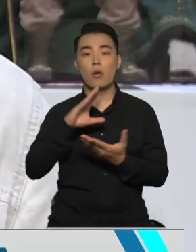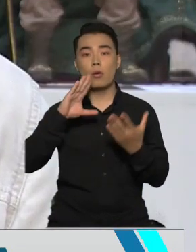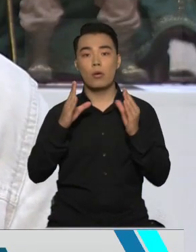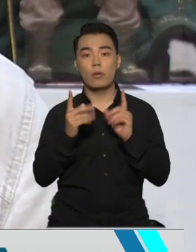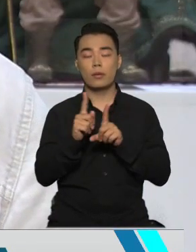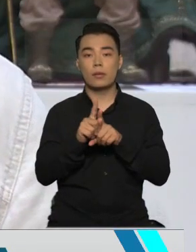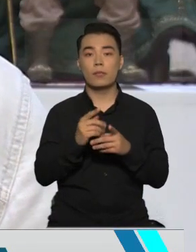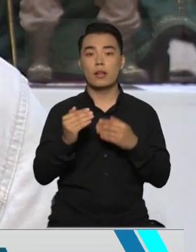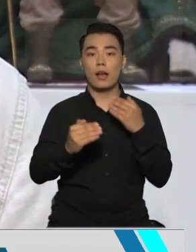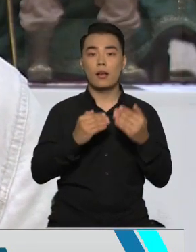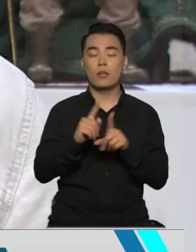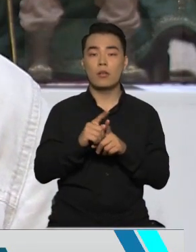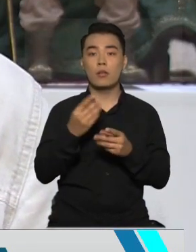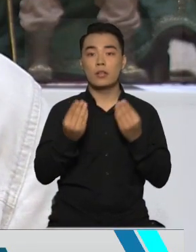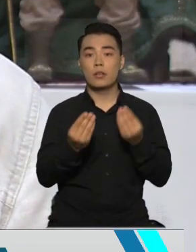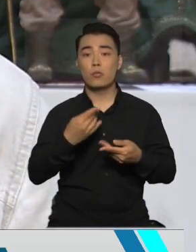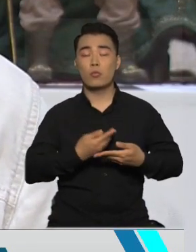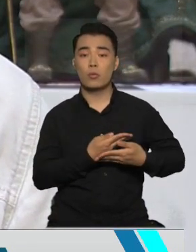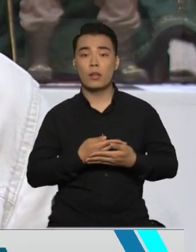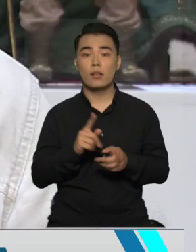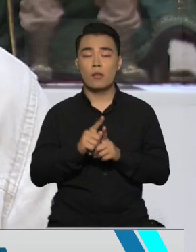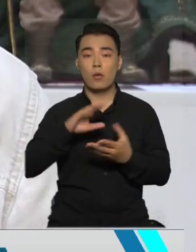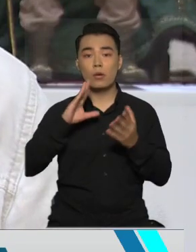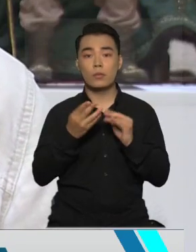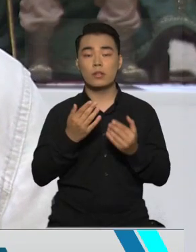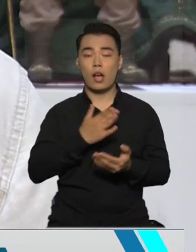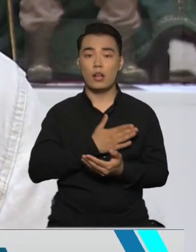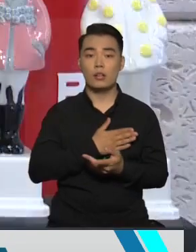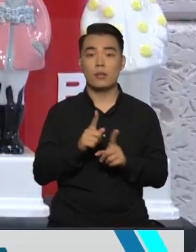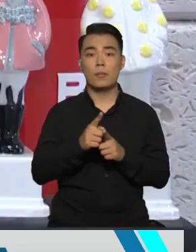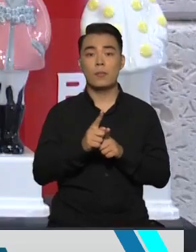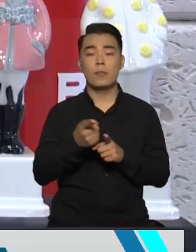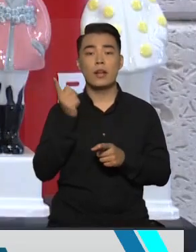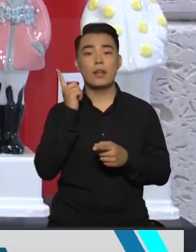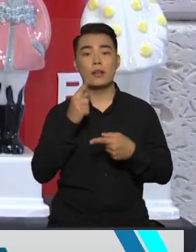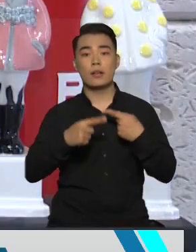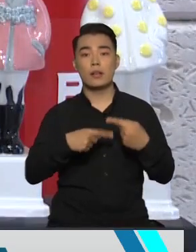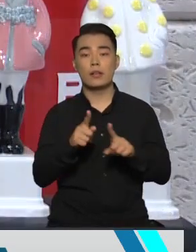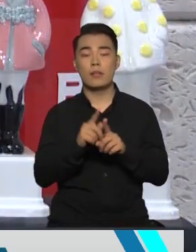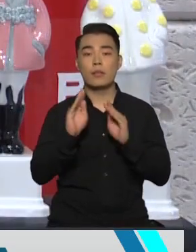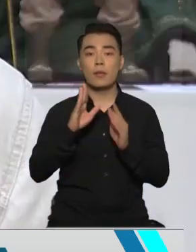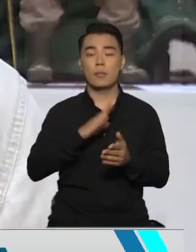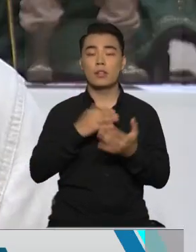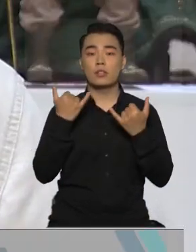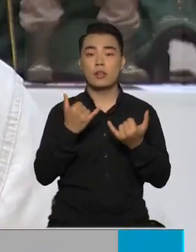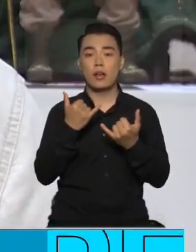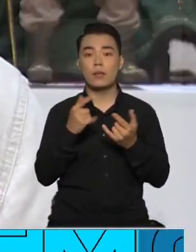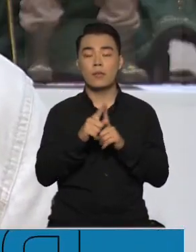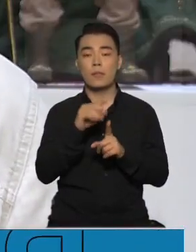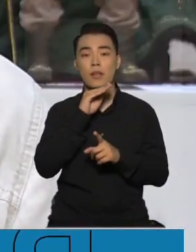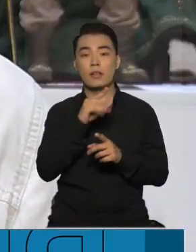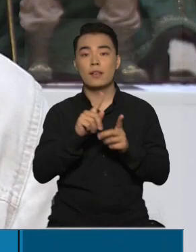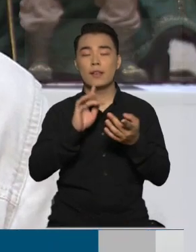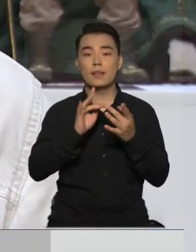же, интерпретация кукол или статуэток, которые наши предки у себя выставляли в сервантах. Сейчас искусственный интеллект